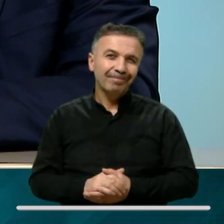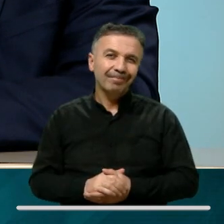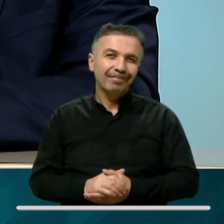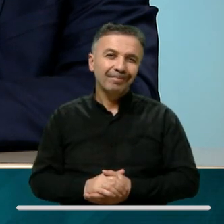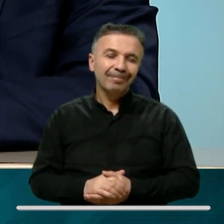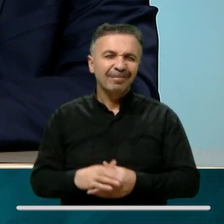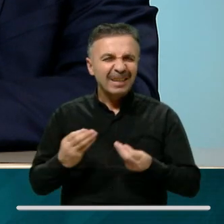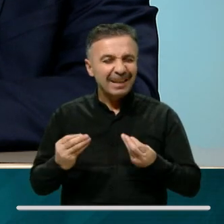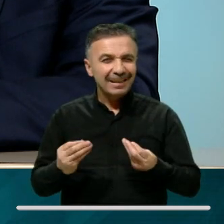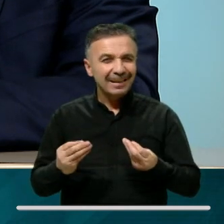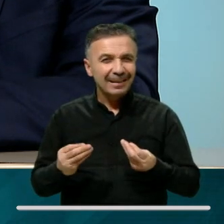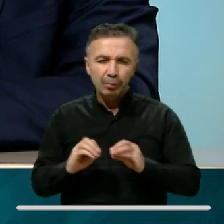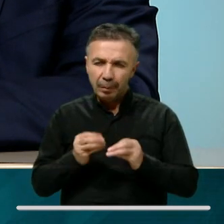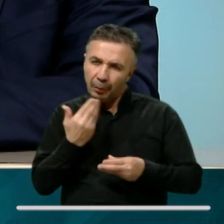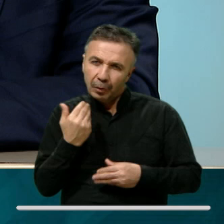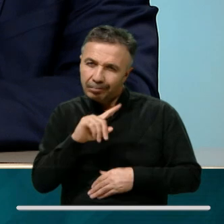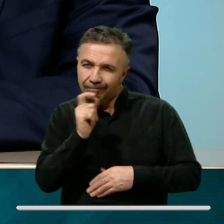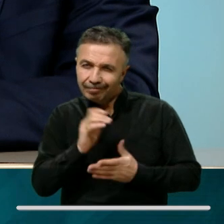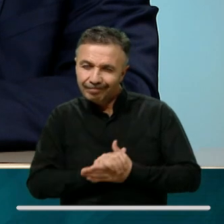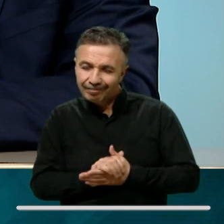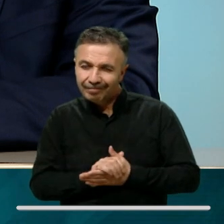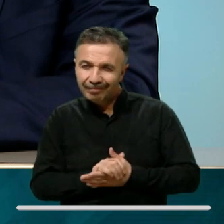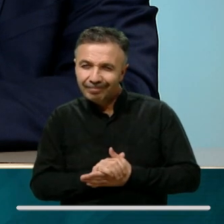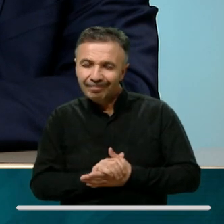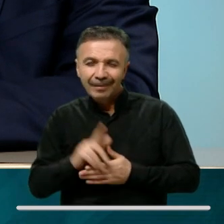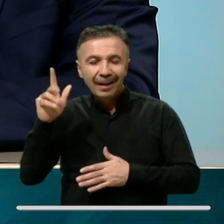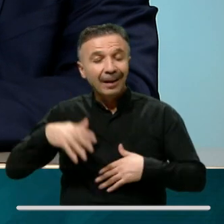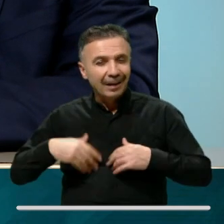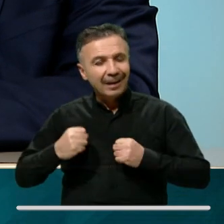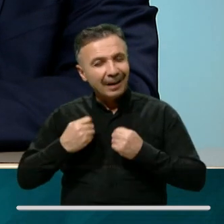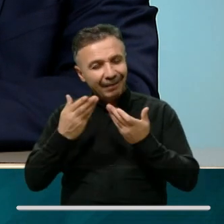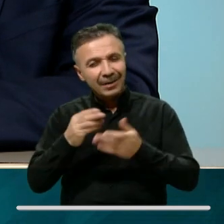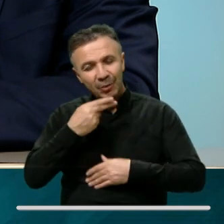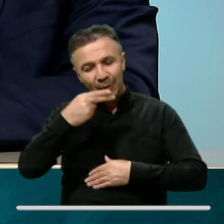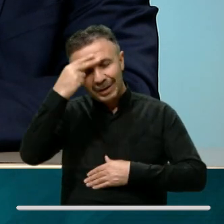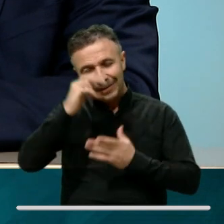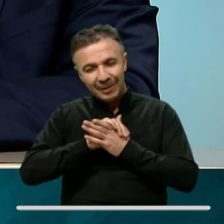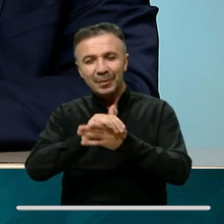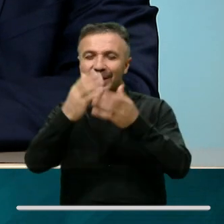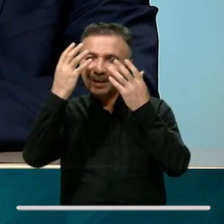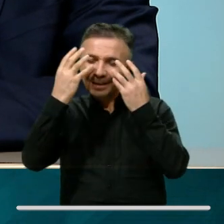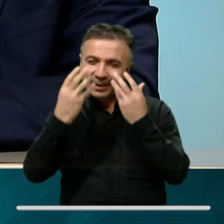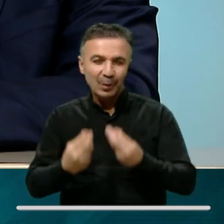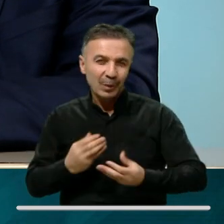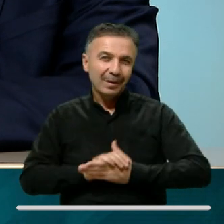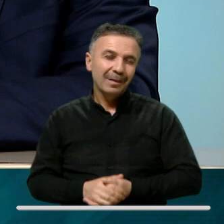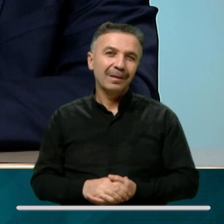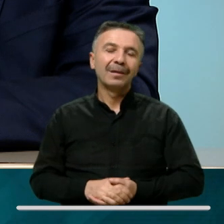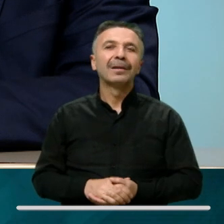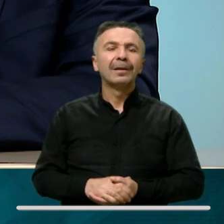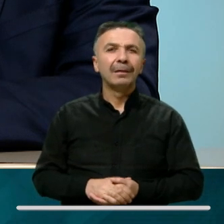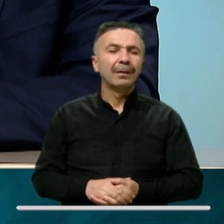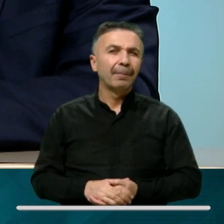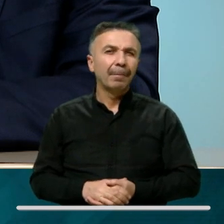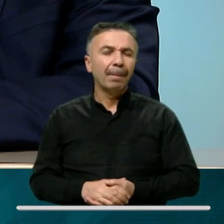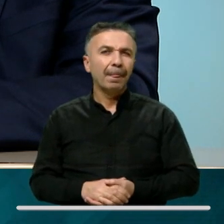bir aramazlık yok. Elhamdülillah, Allah iyiyiz. Sağlık, sıhhatiniz versin. Yarınki cumanızda mübarek olsun. Amin, bil mukabele. Hocam ben